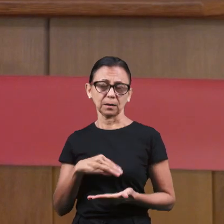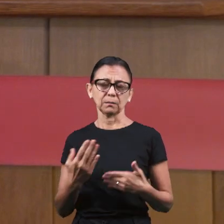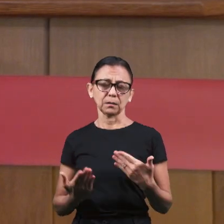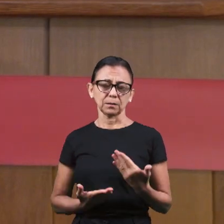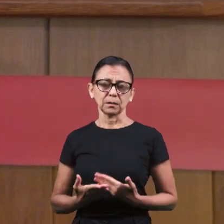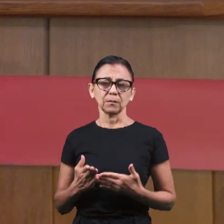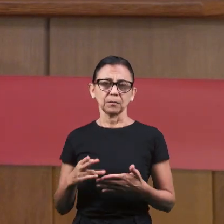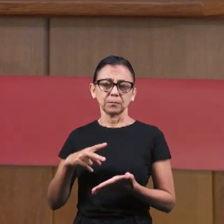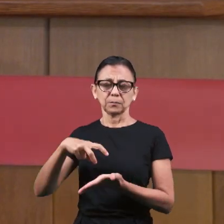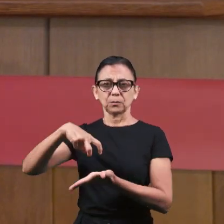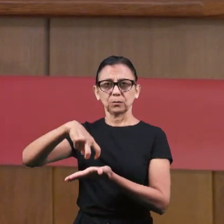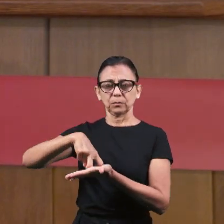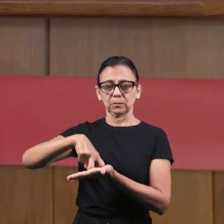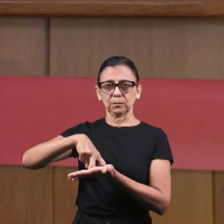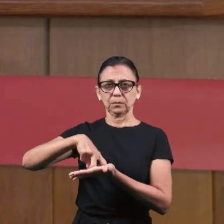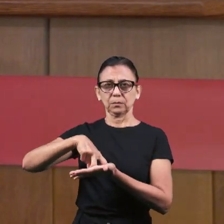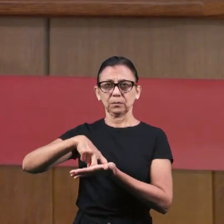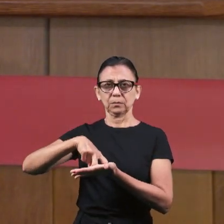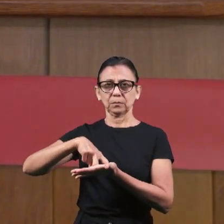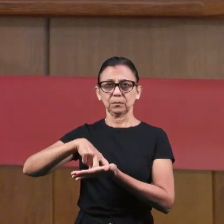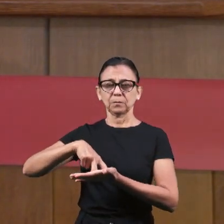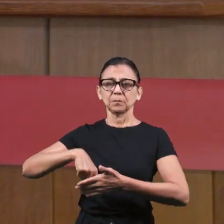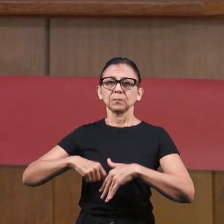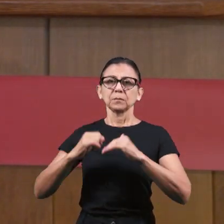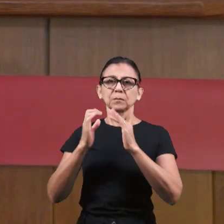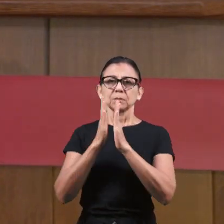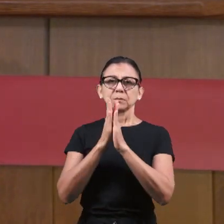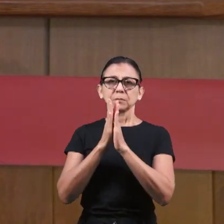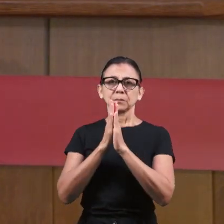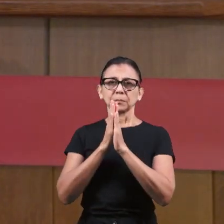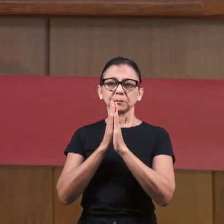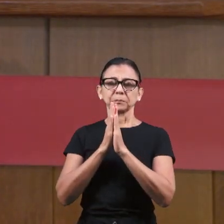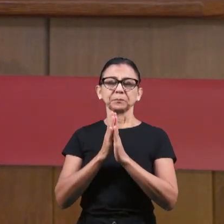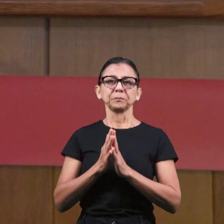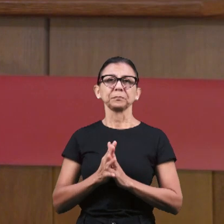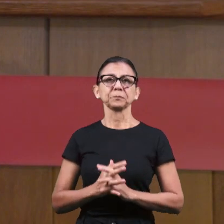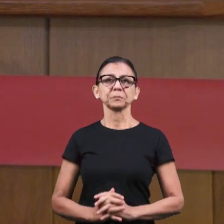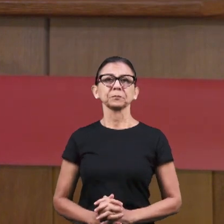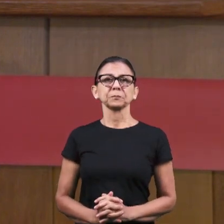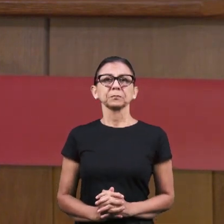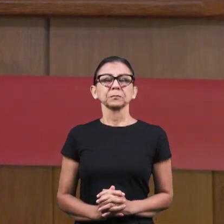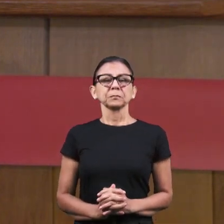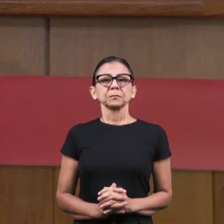mettre à genoux pour que nous puissions faire la prière initiale. Nous allons prier par le sang de Jésus.